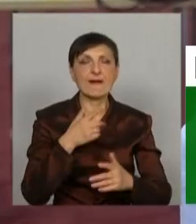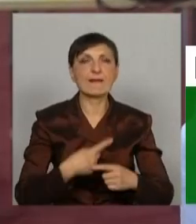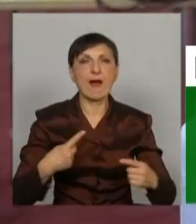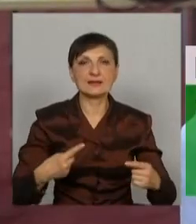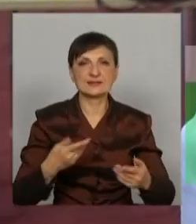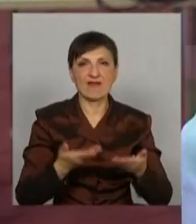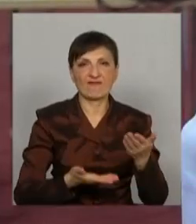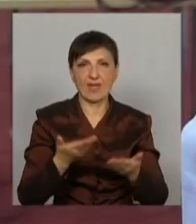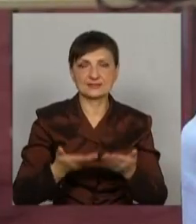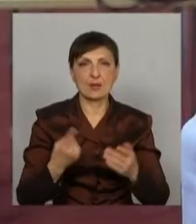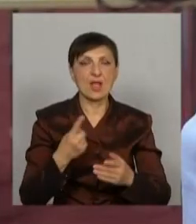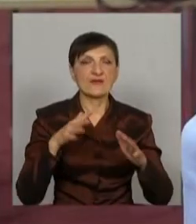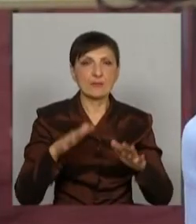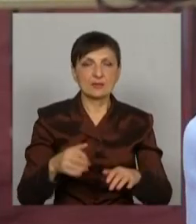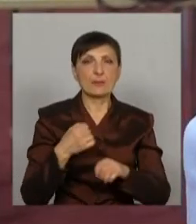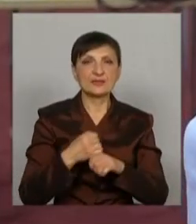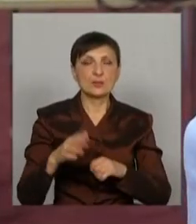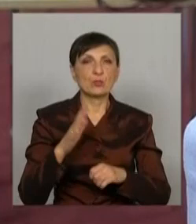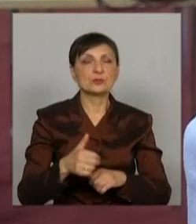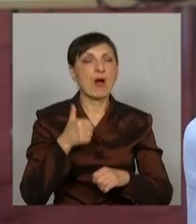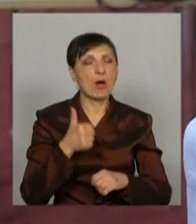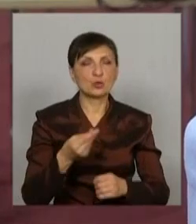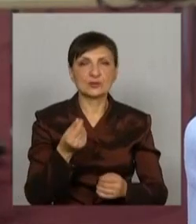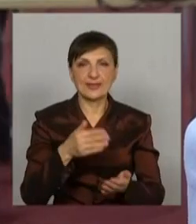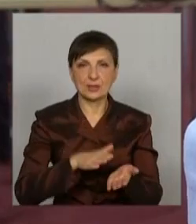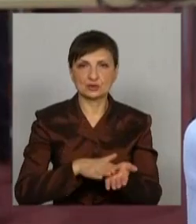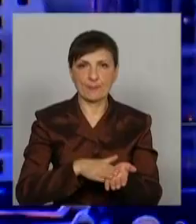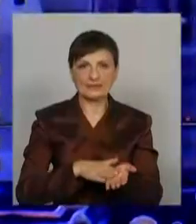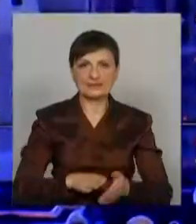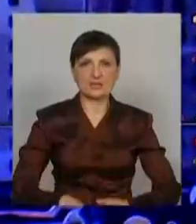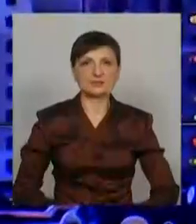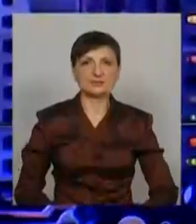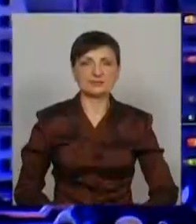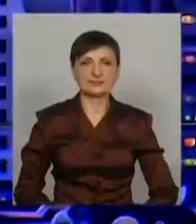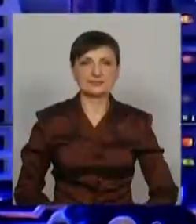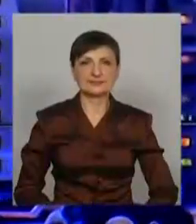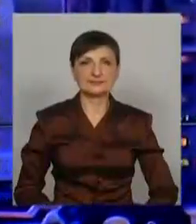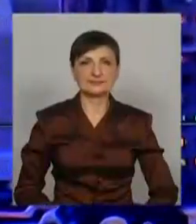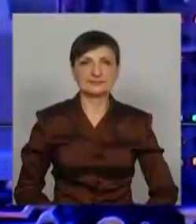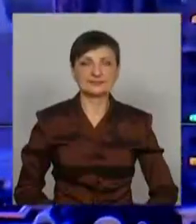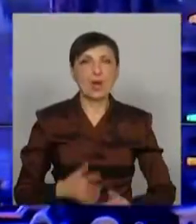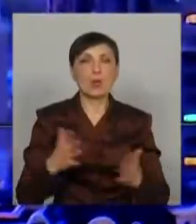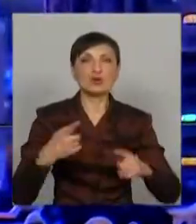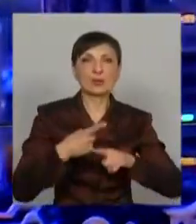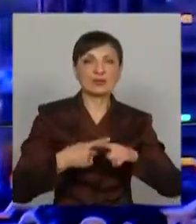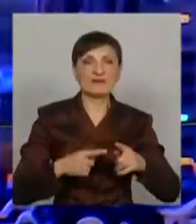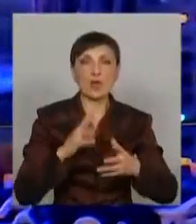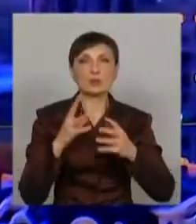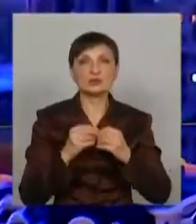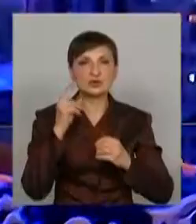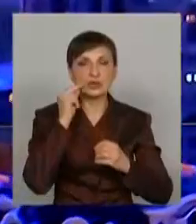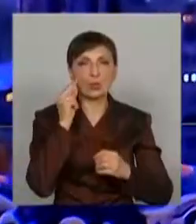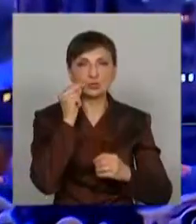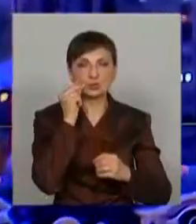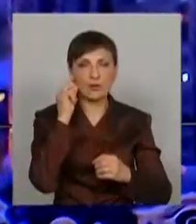за первое место победитель и ждёт хороший денежный приз большая половина от общей численности мужского